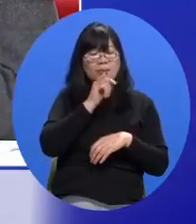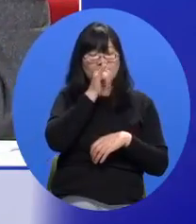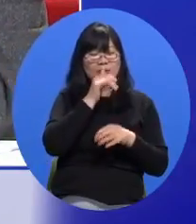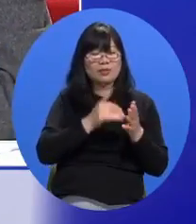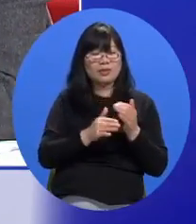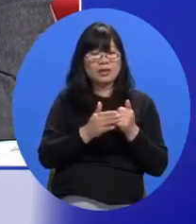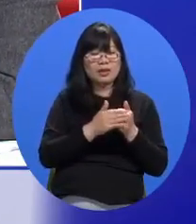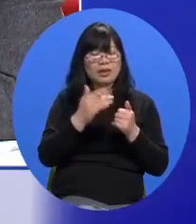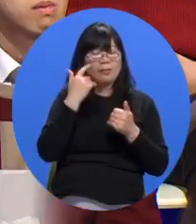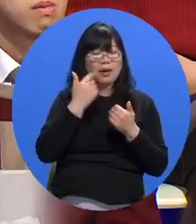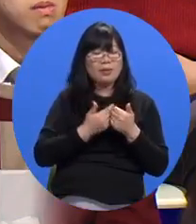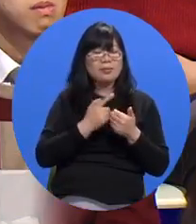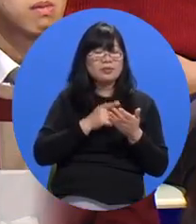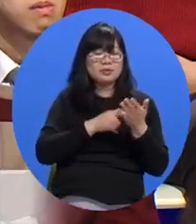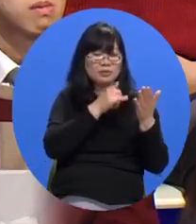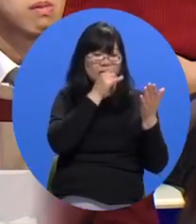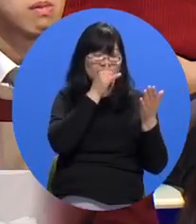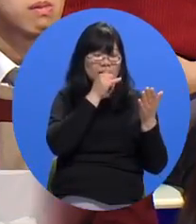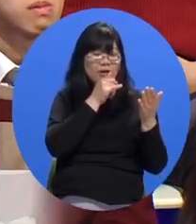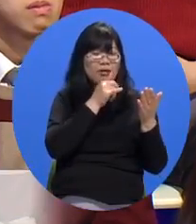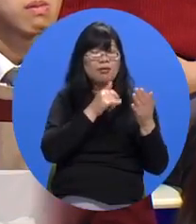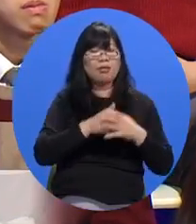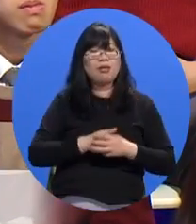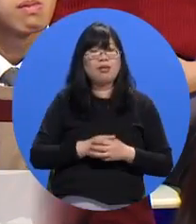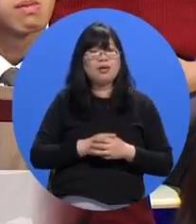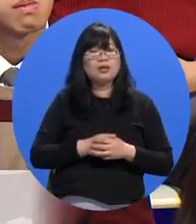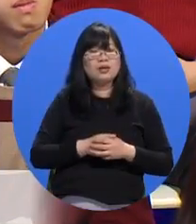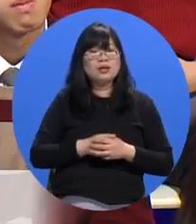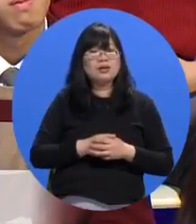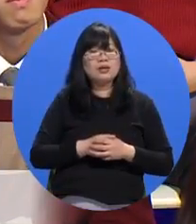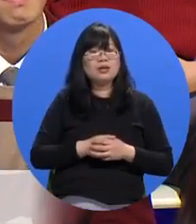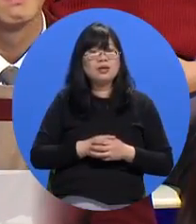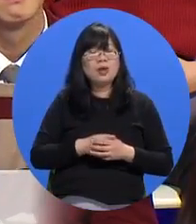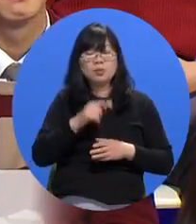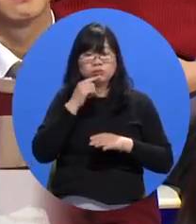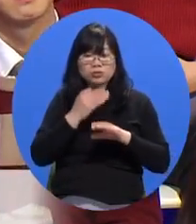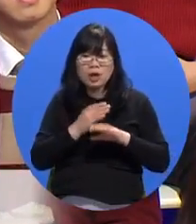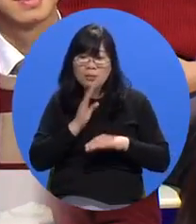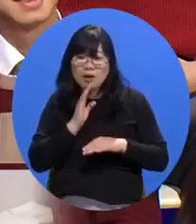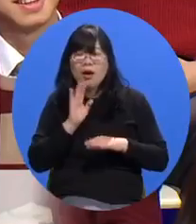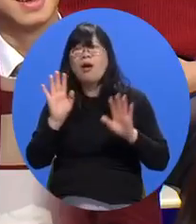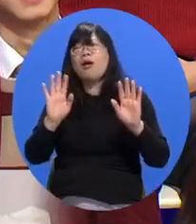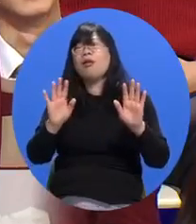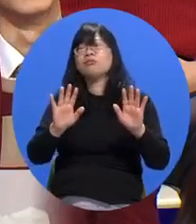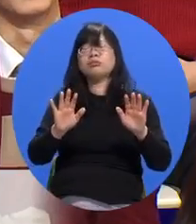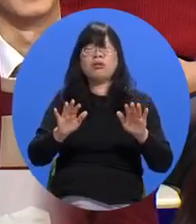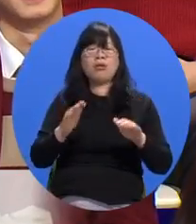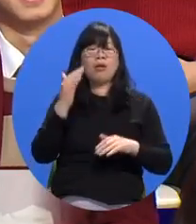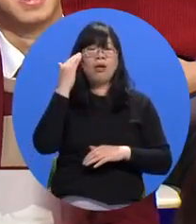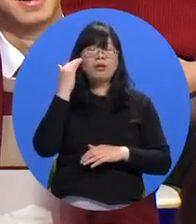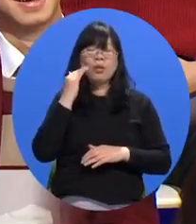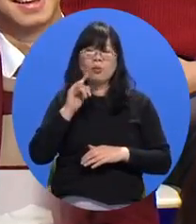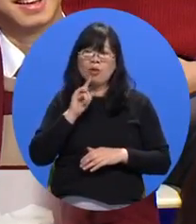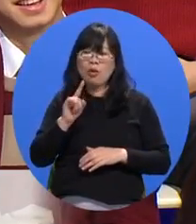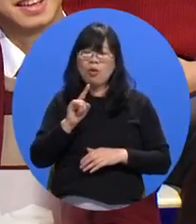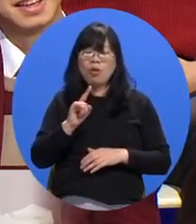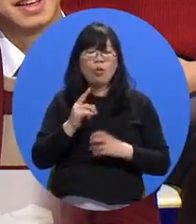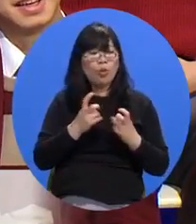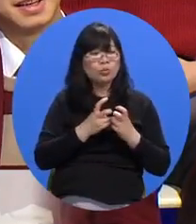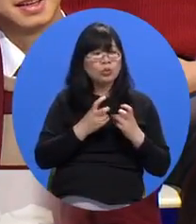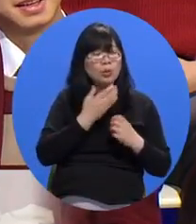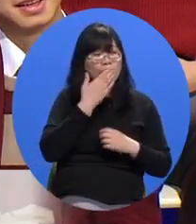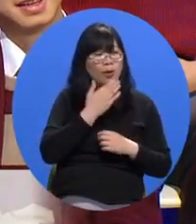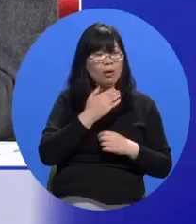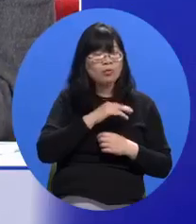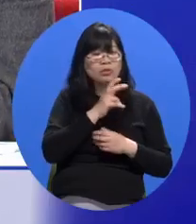그랬더니 반문을 한 것이 노스코리아냐 아니다 사우스코리아다 그랬더니 어떻게 그게 가능하냐